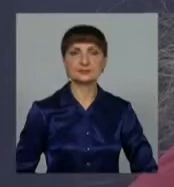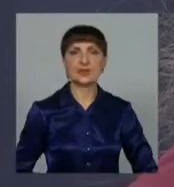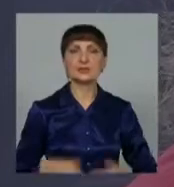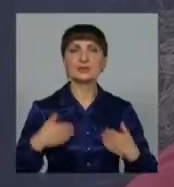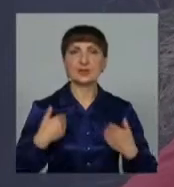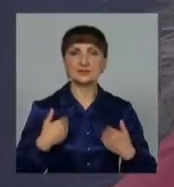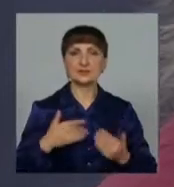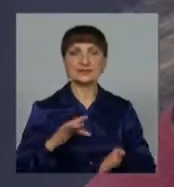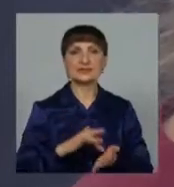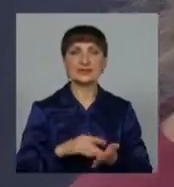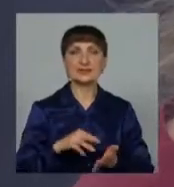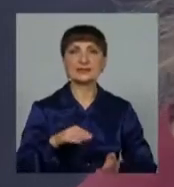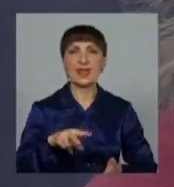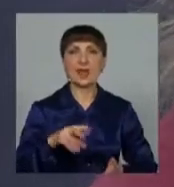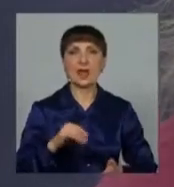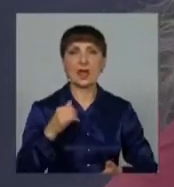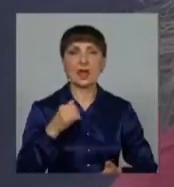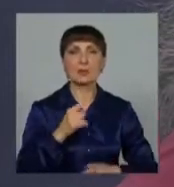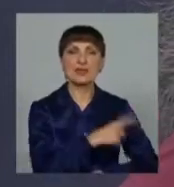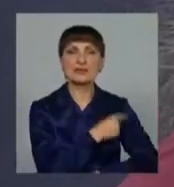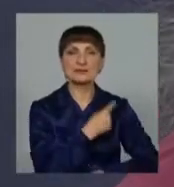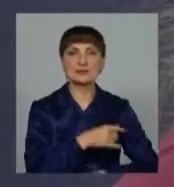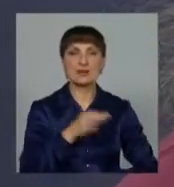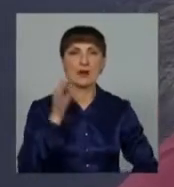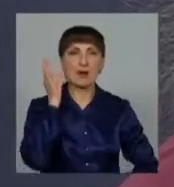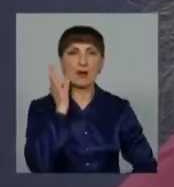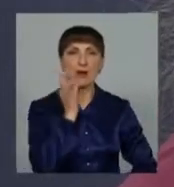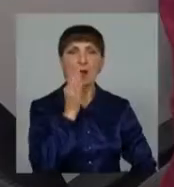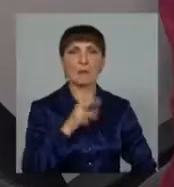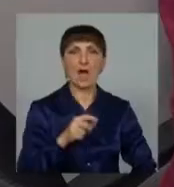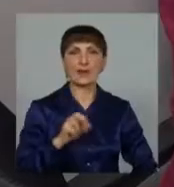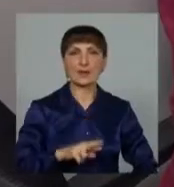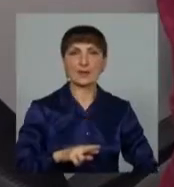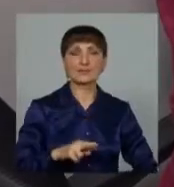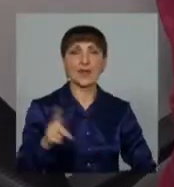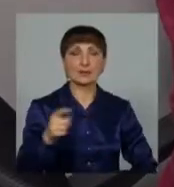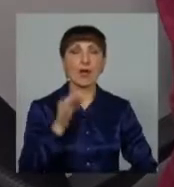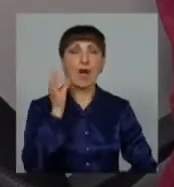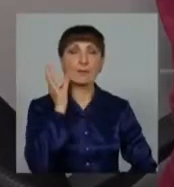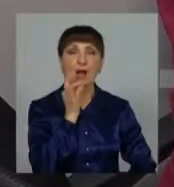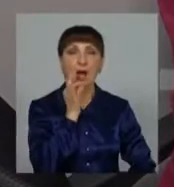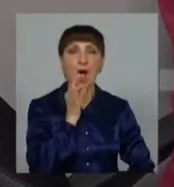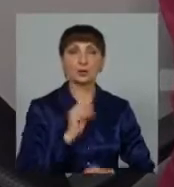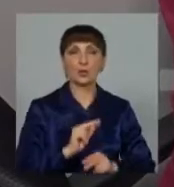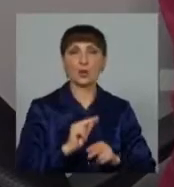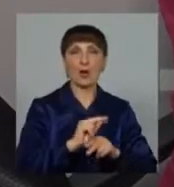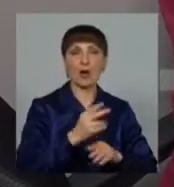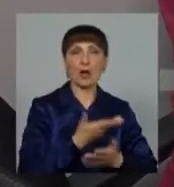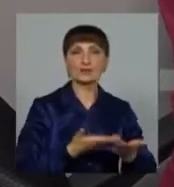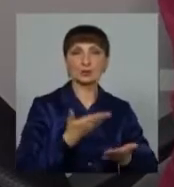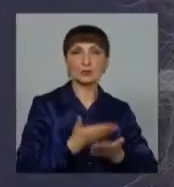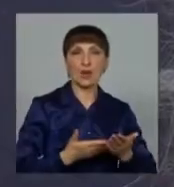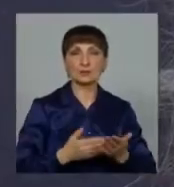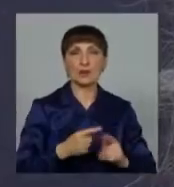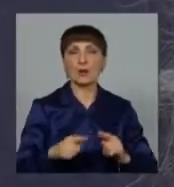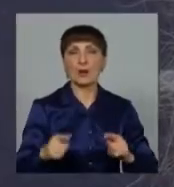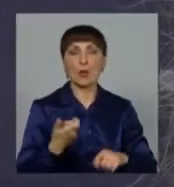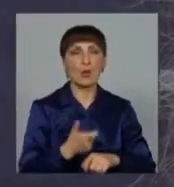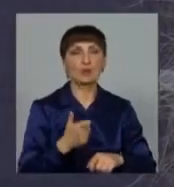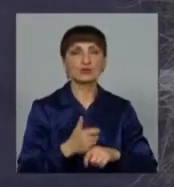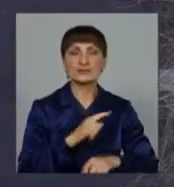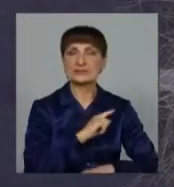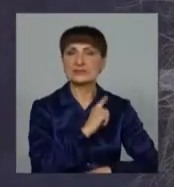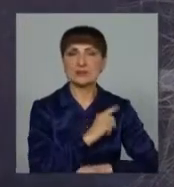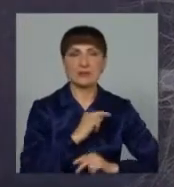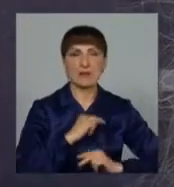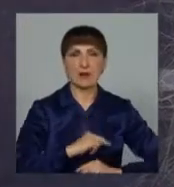Здравствуйте. Центр телемедицины города Алматы, оператор-консультант Мария. Для оператора-консультанта Марии последние июльские дни стали настоящим испытанием